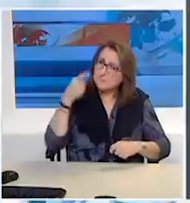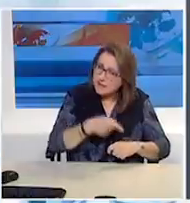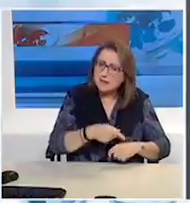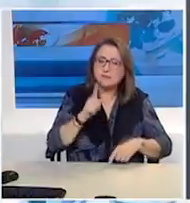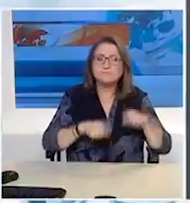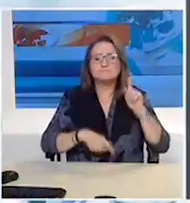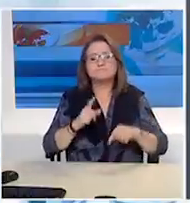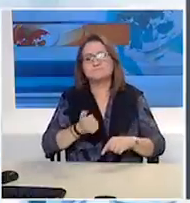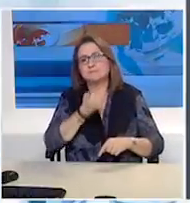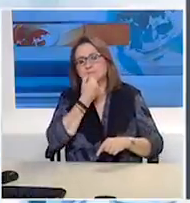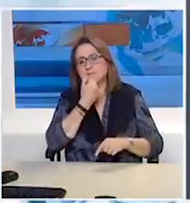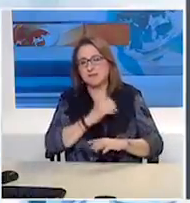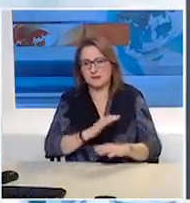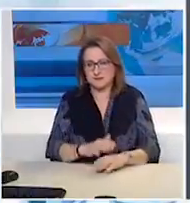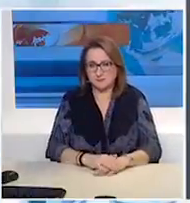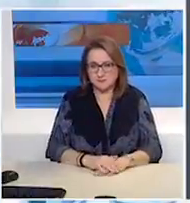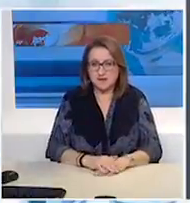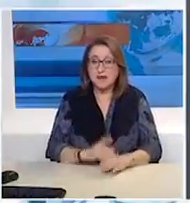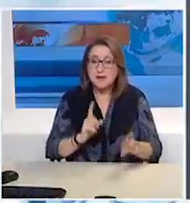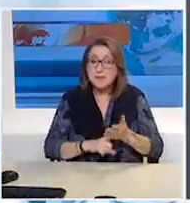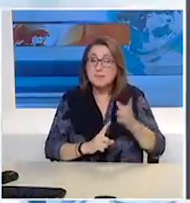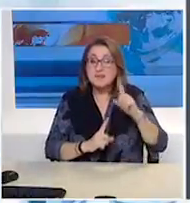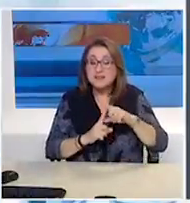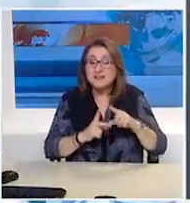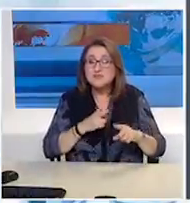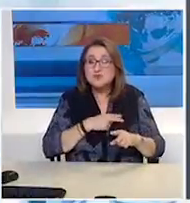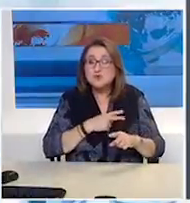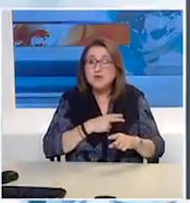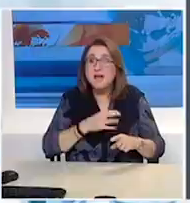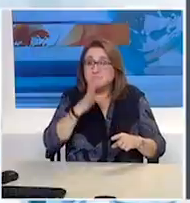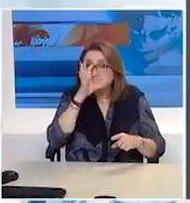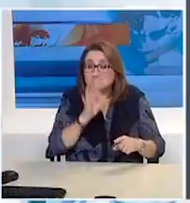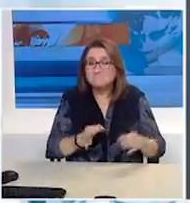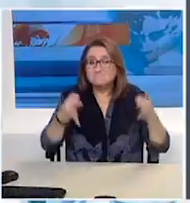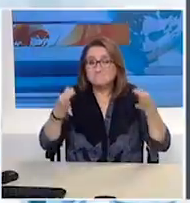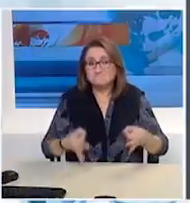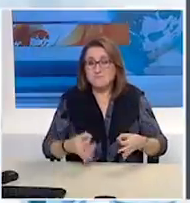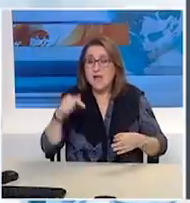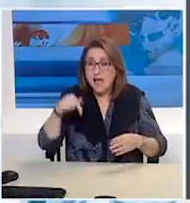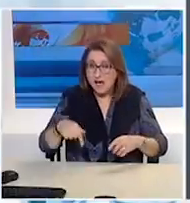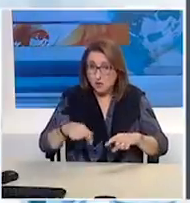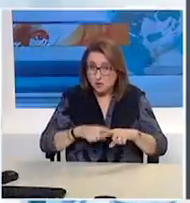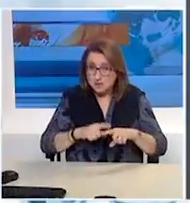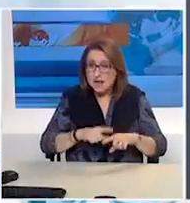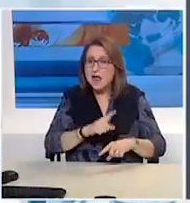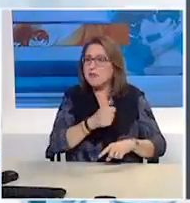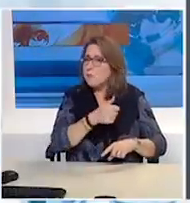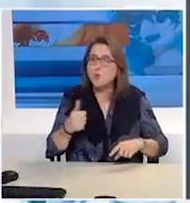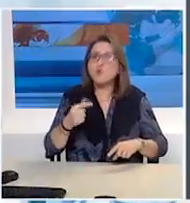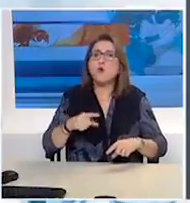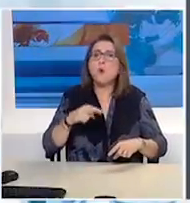χθες. Χρειάζεται να έχεις αξιόπιστο τεστ. Αυτή τη στιγμή το αξιόπιστο τεστ στην Ελλάδα είναι το μοριακό